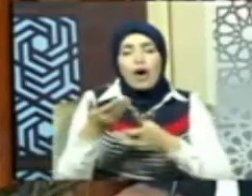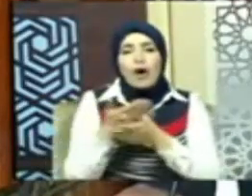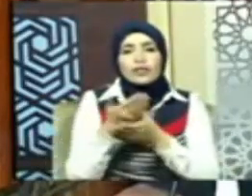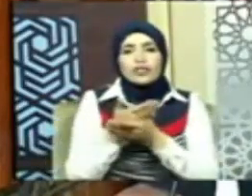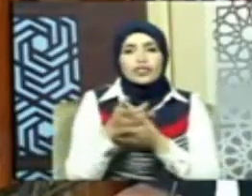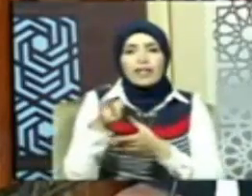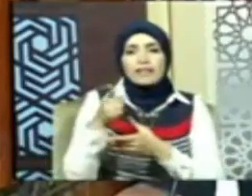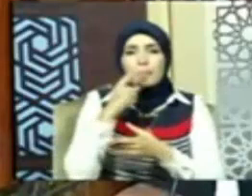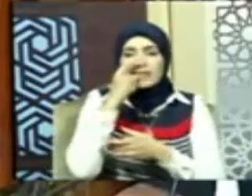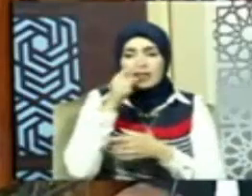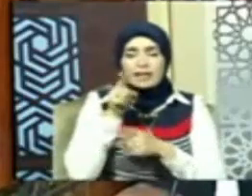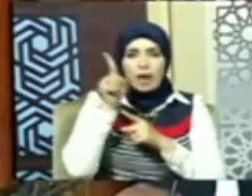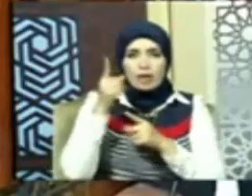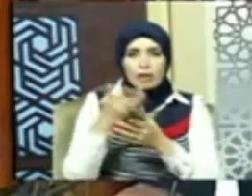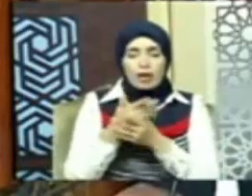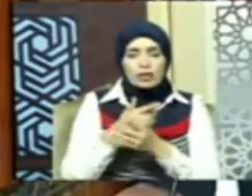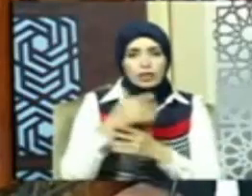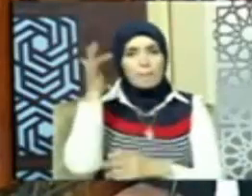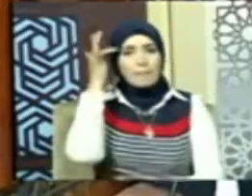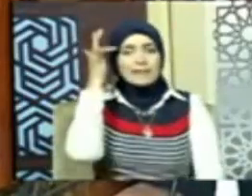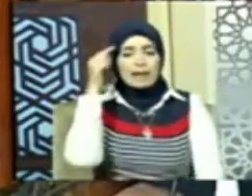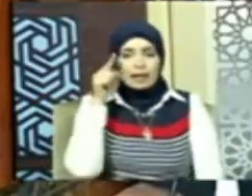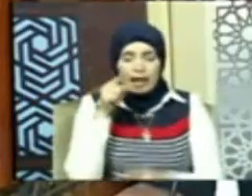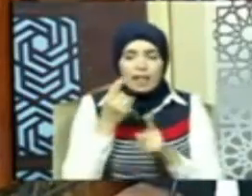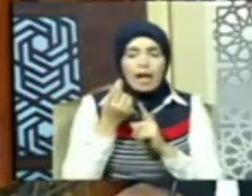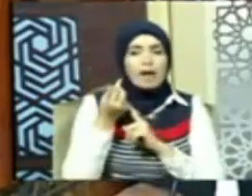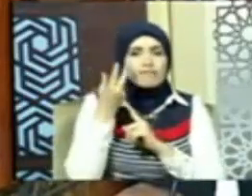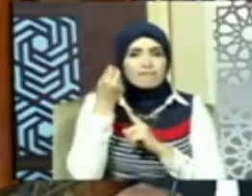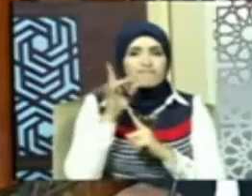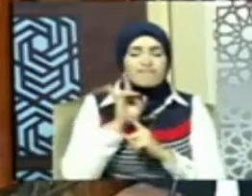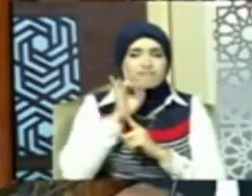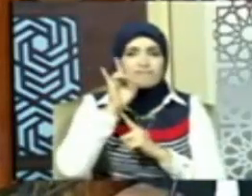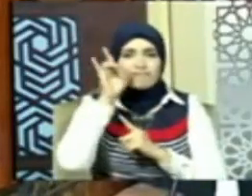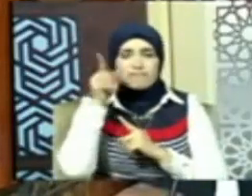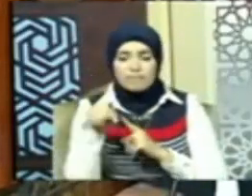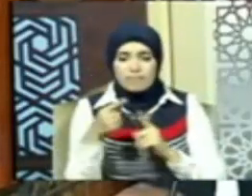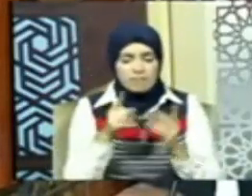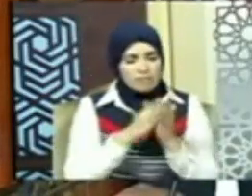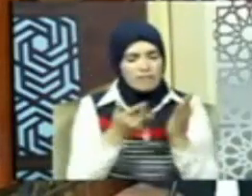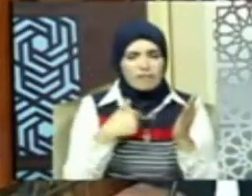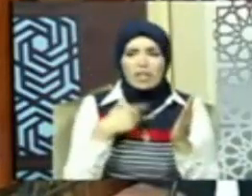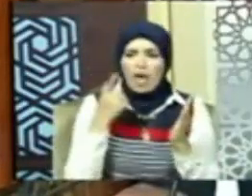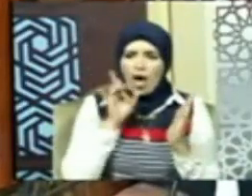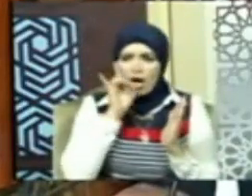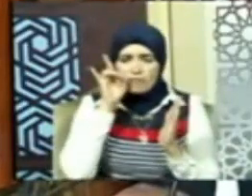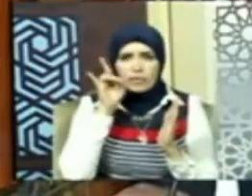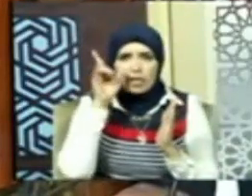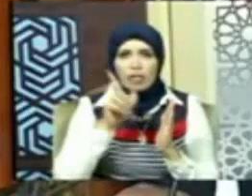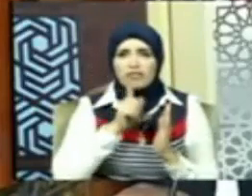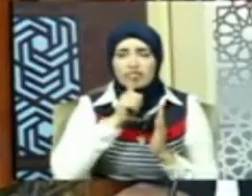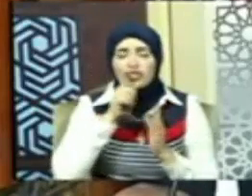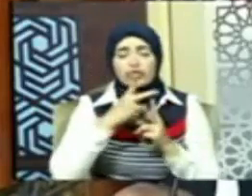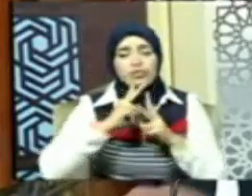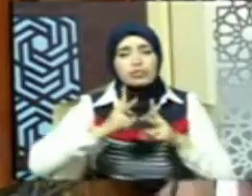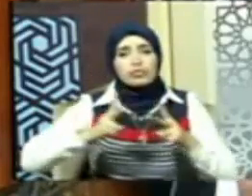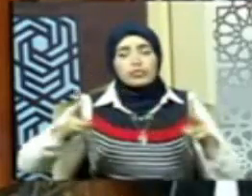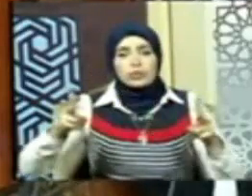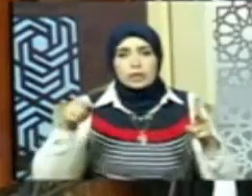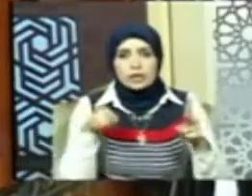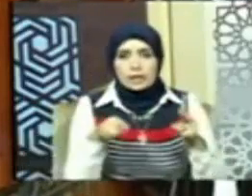الله ويوظفونه لأغراضهم ويحرفون الكلمة عن مواضعه. ودورنا